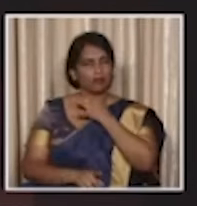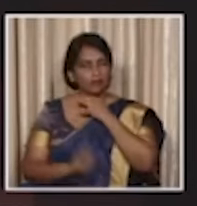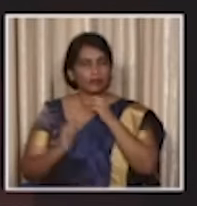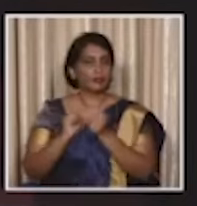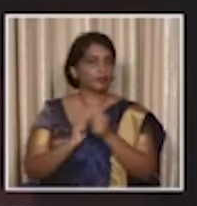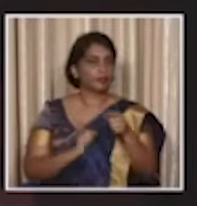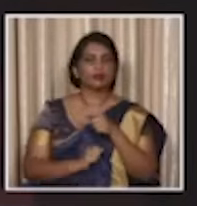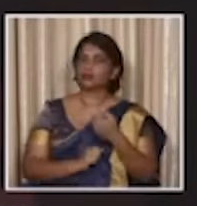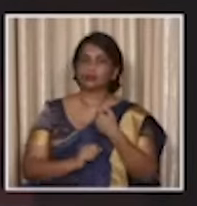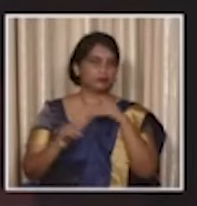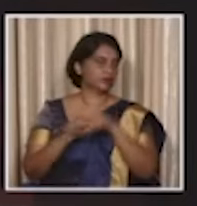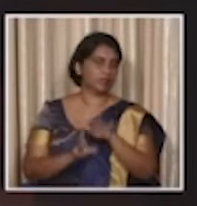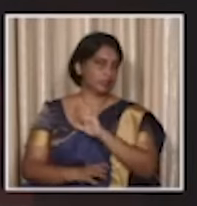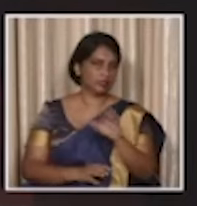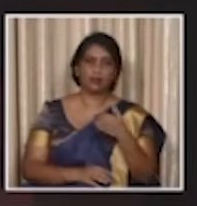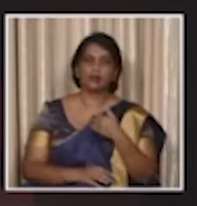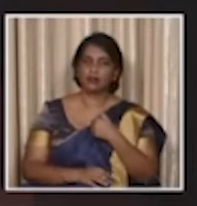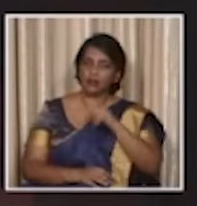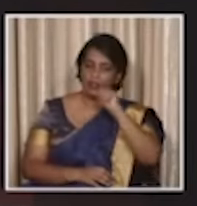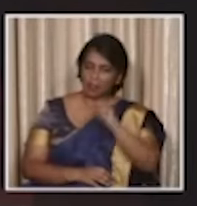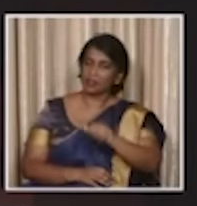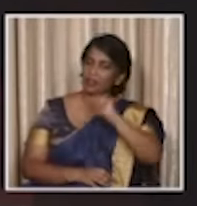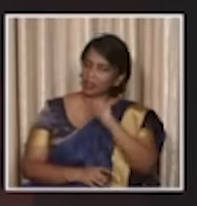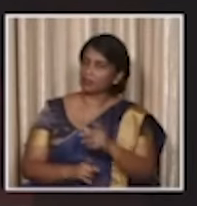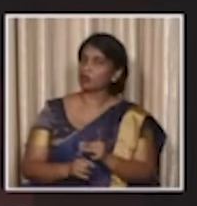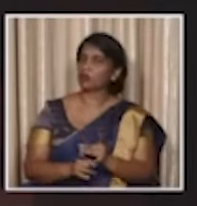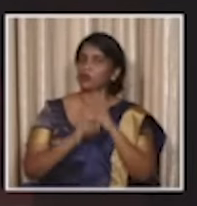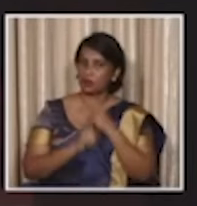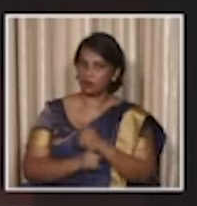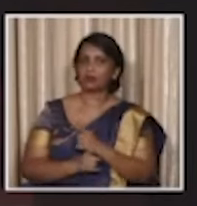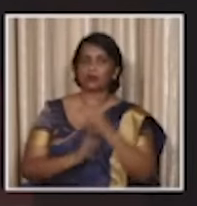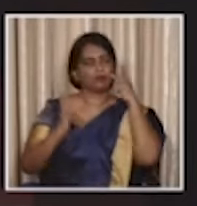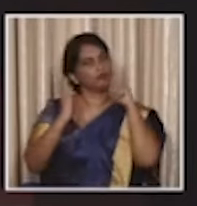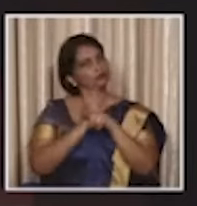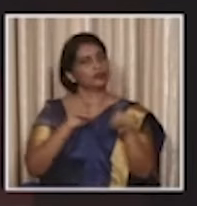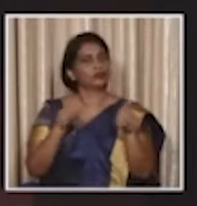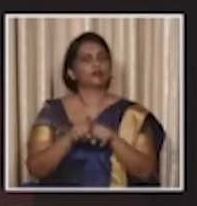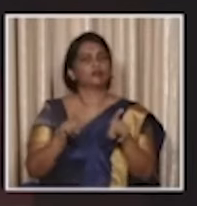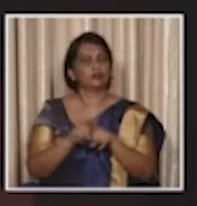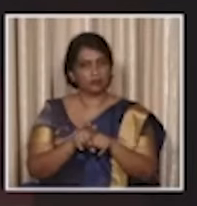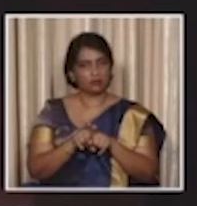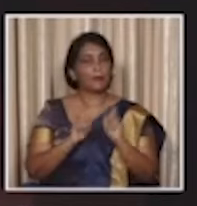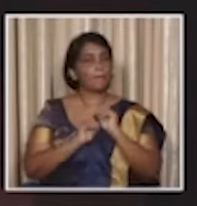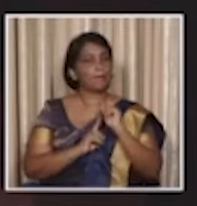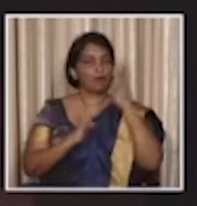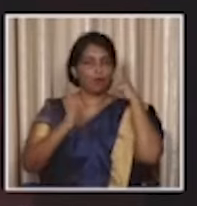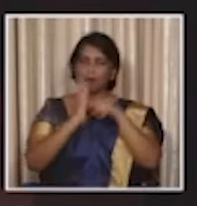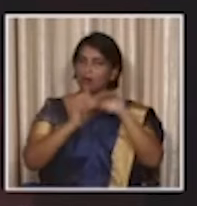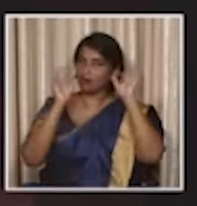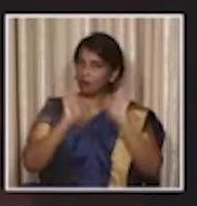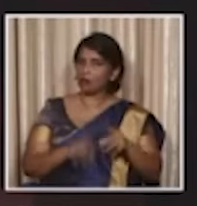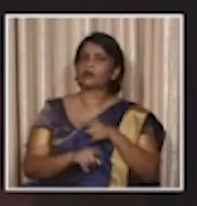වල අපි නිරත වෙන්නේ. ඇත්ත ඇති සැටියෙන්ම විනිවිද භාවෙන් යුක්තව, පාරිදෘශ්‍ය භාවෙන්